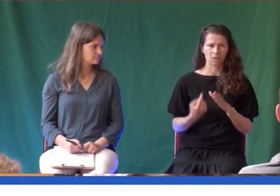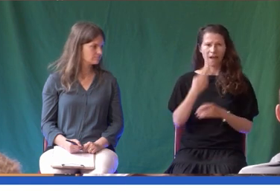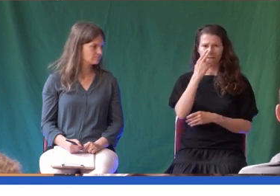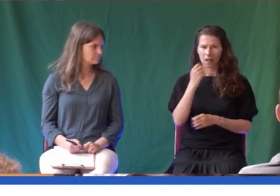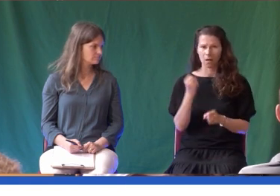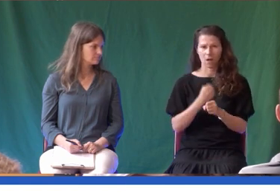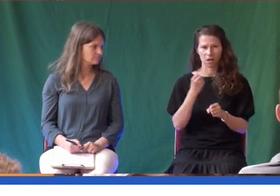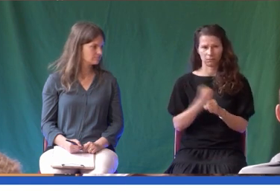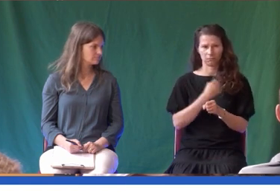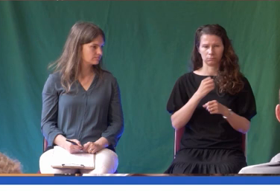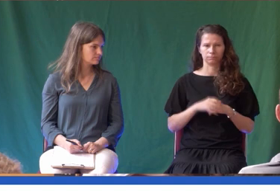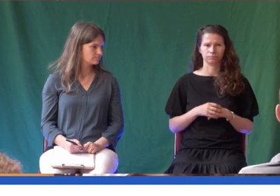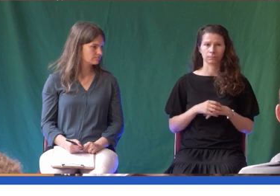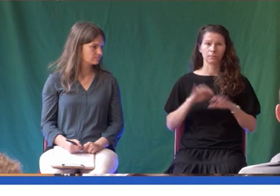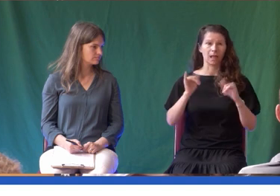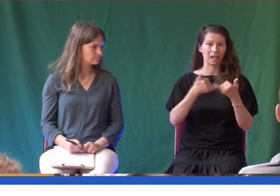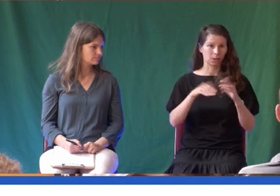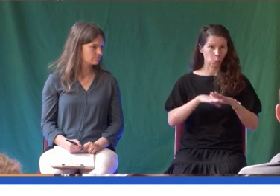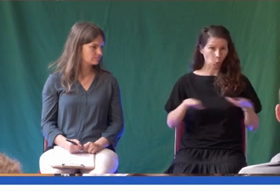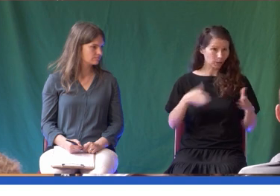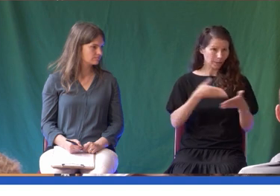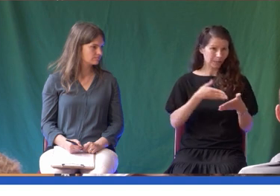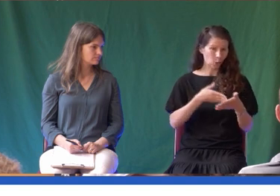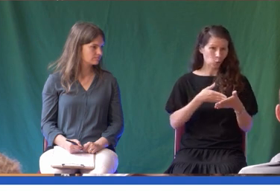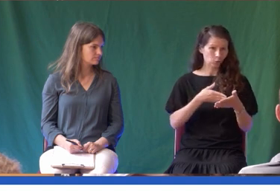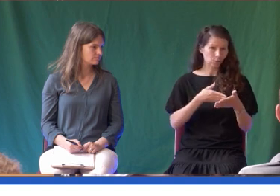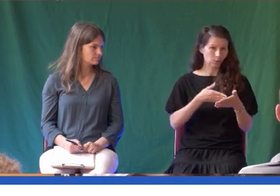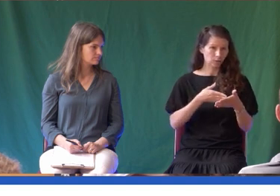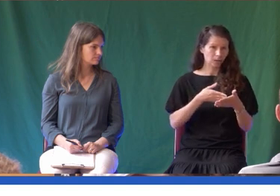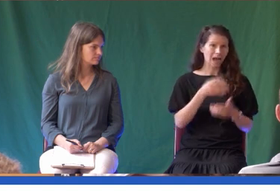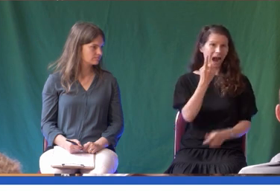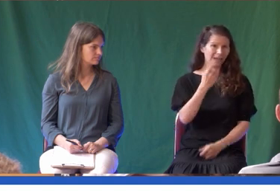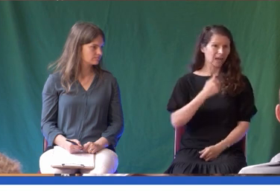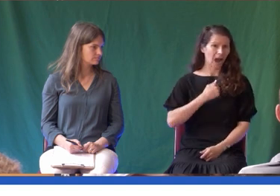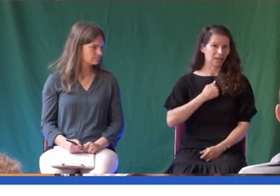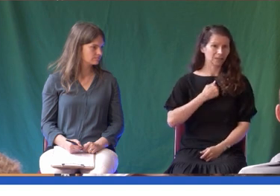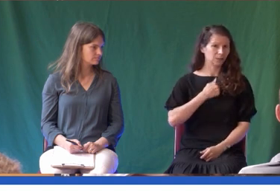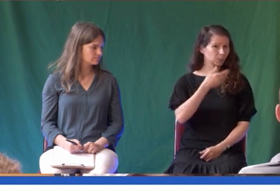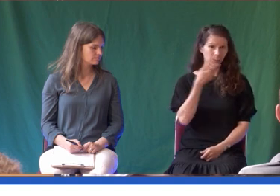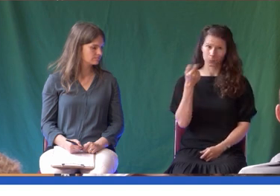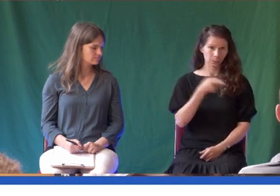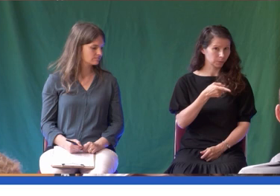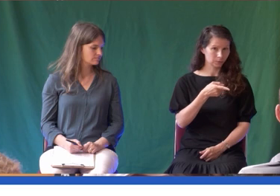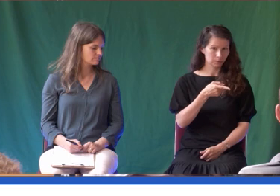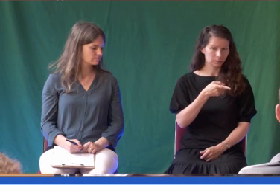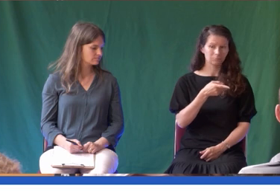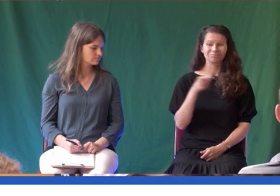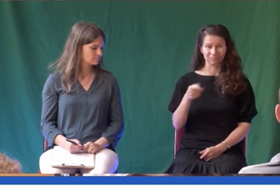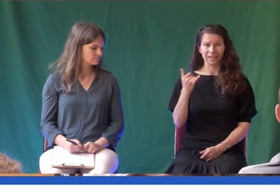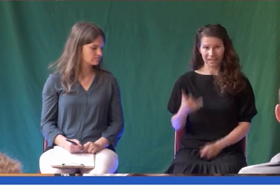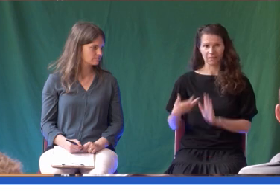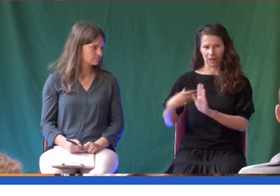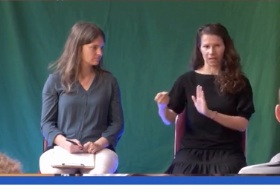Eltern ohne Behinderung haben eine Angst nicht dass das Kind weggenommen wird